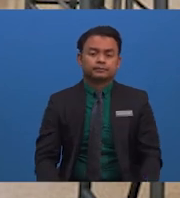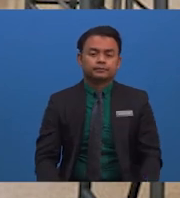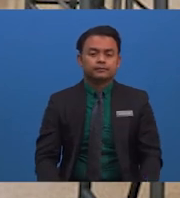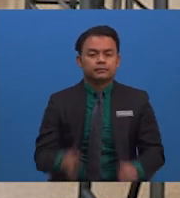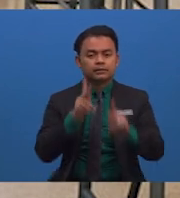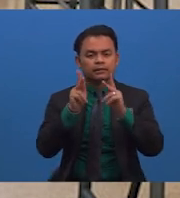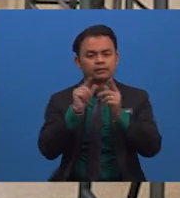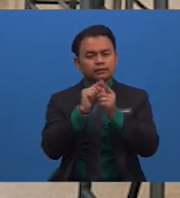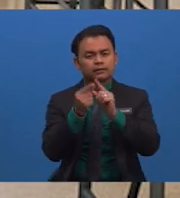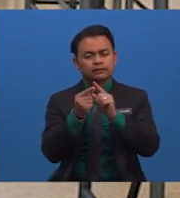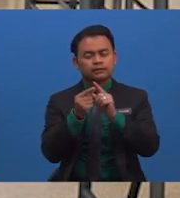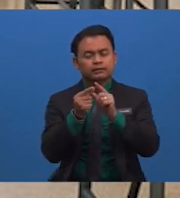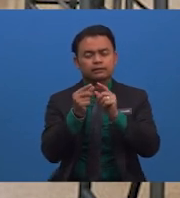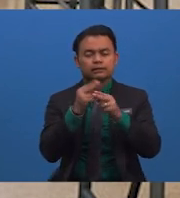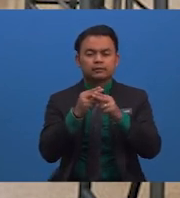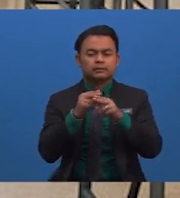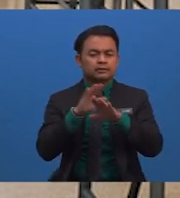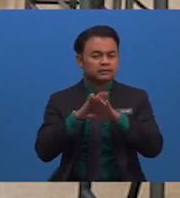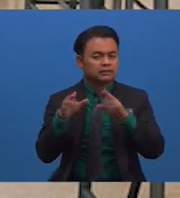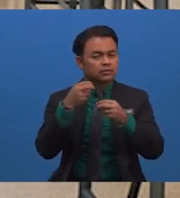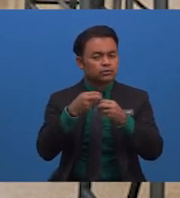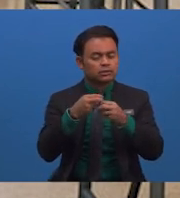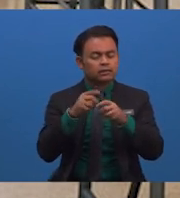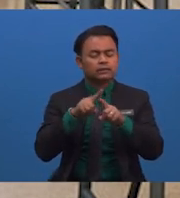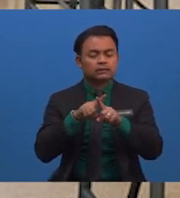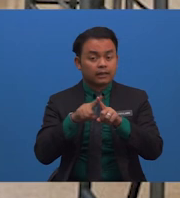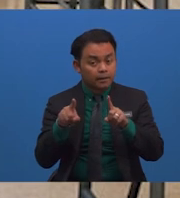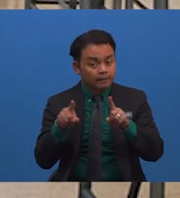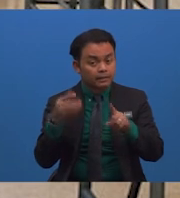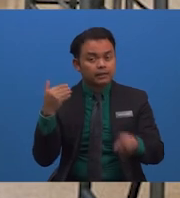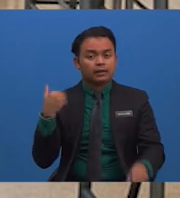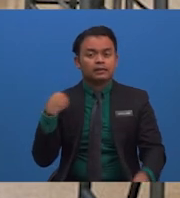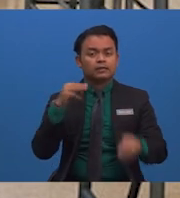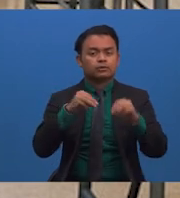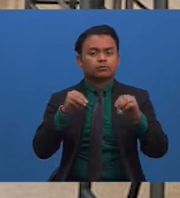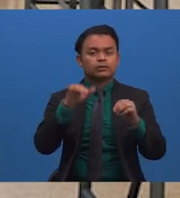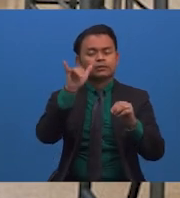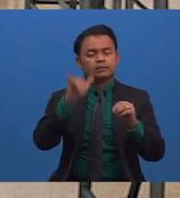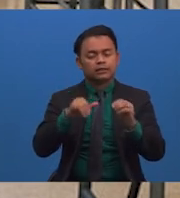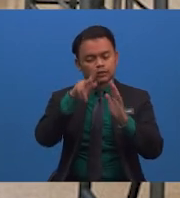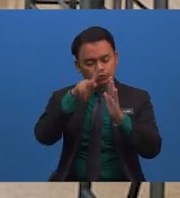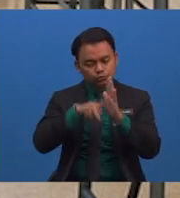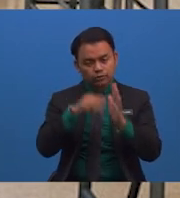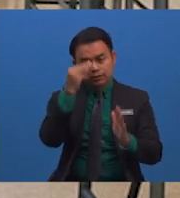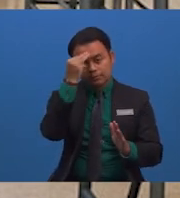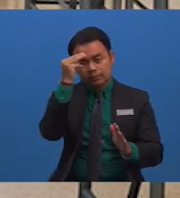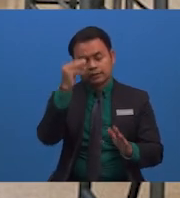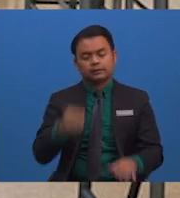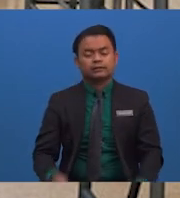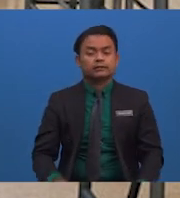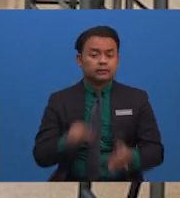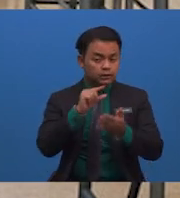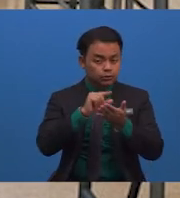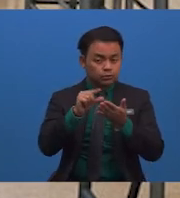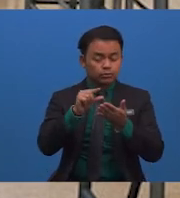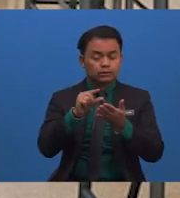sukar. Namun, terdapat segelintir murid-murid yang tidak mahir menggunakan kata